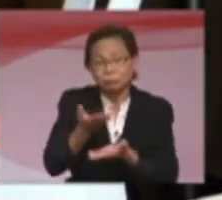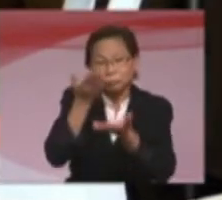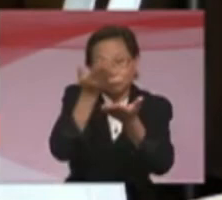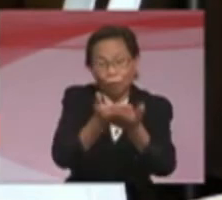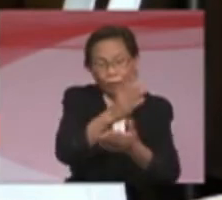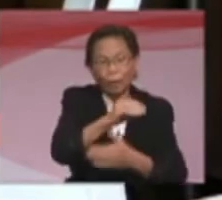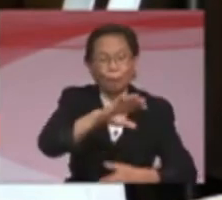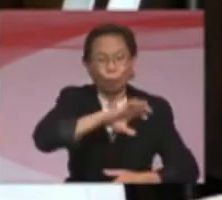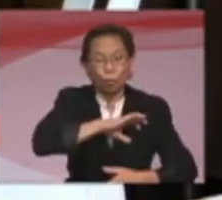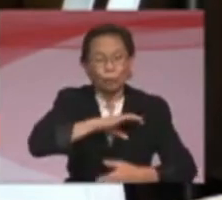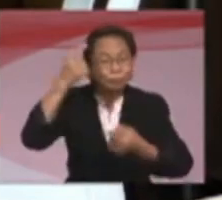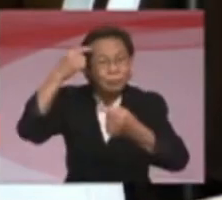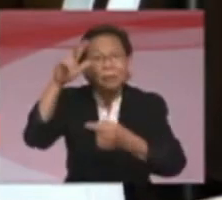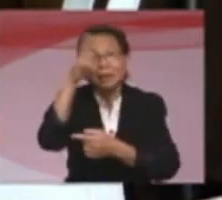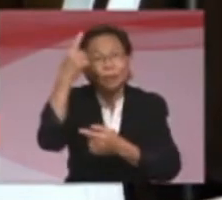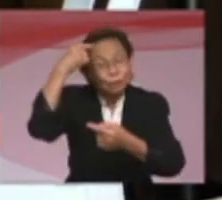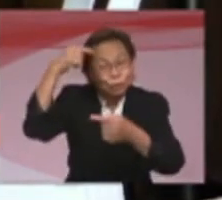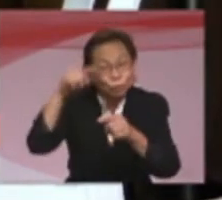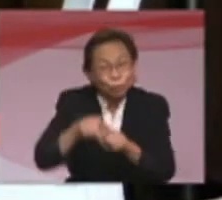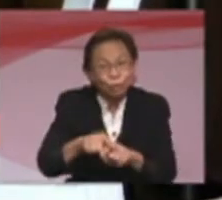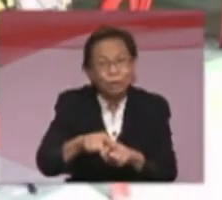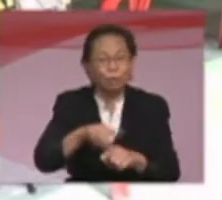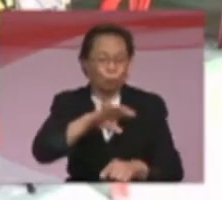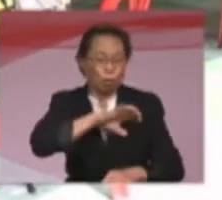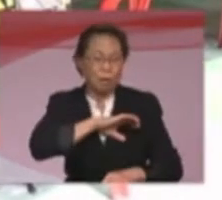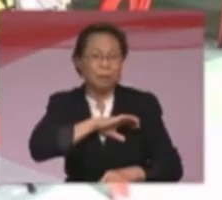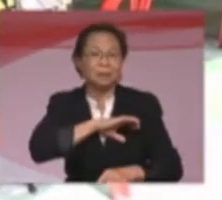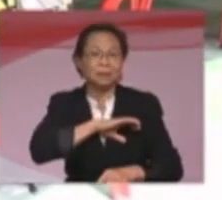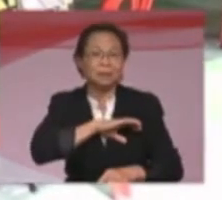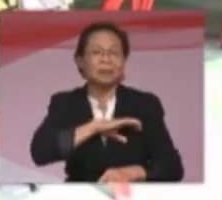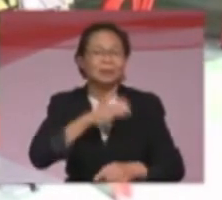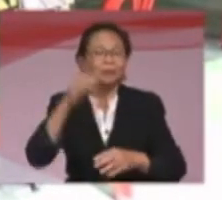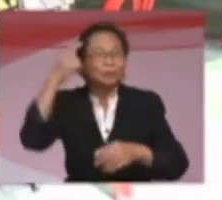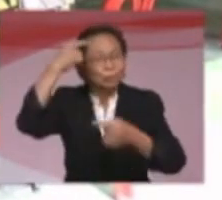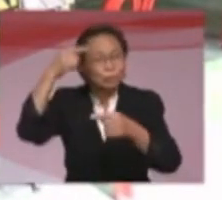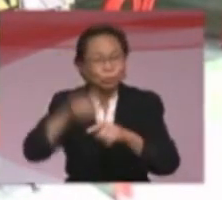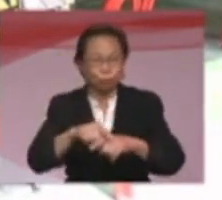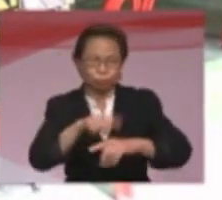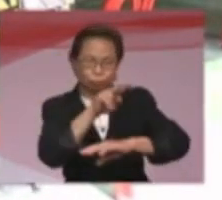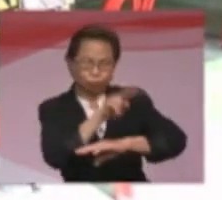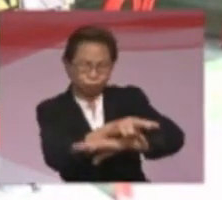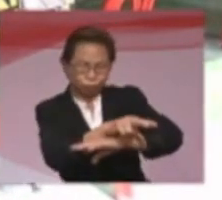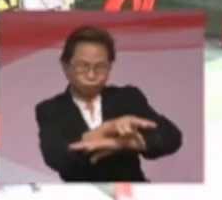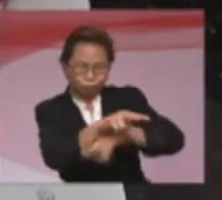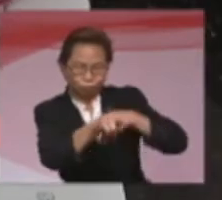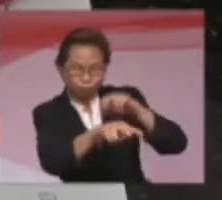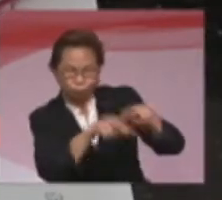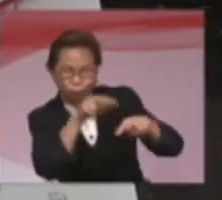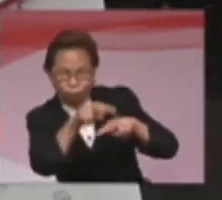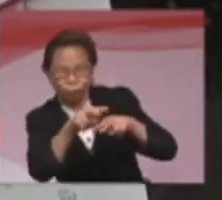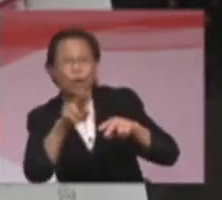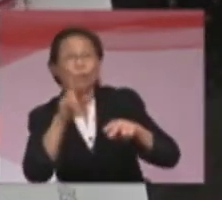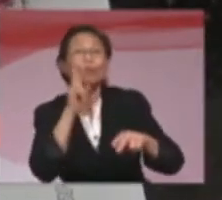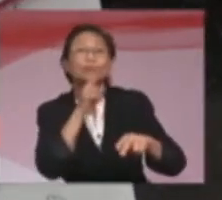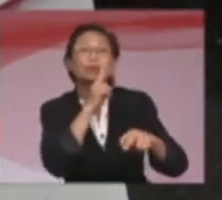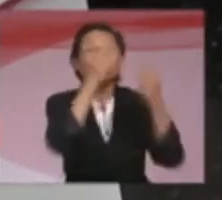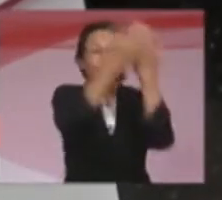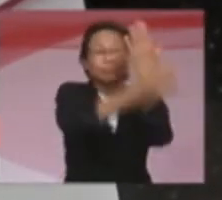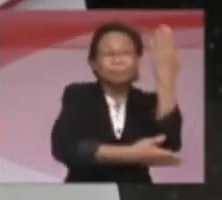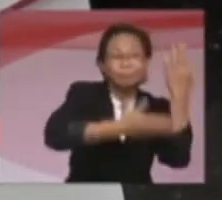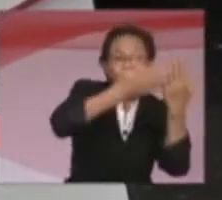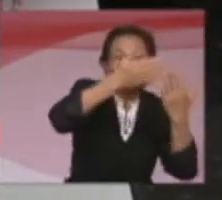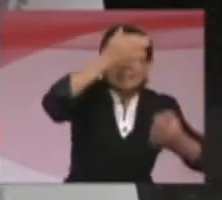bersetuju untuk memantau restoran-restoran di seluruh negara, dan